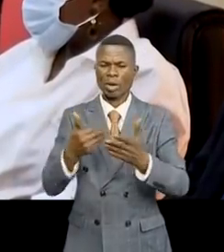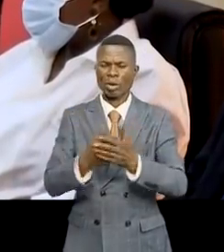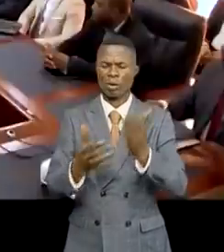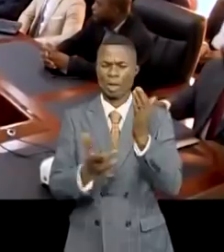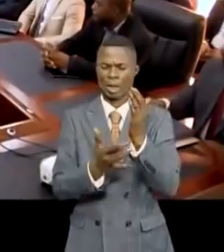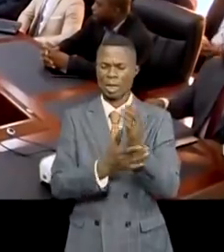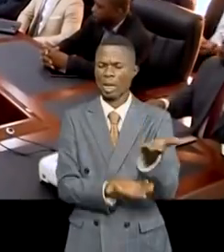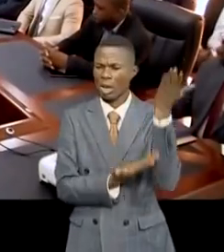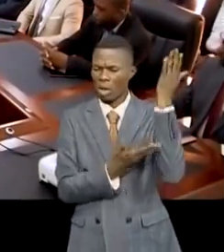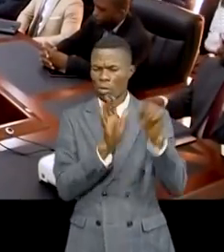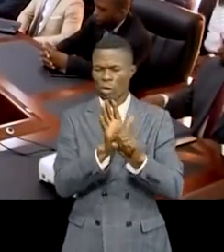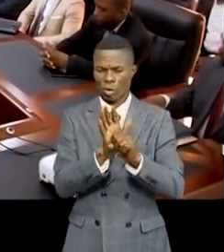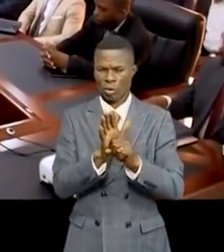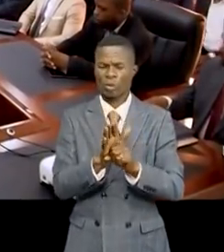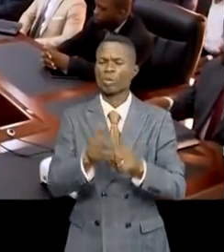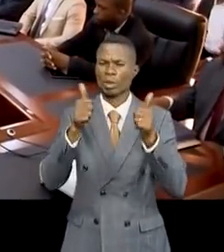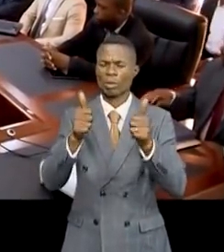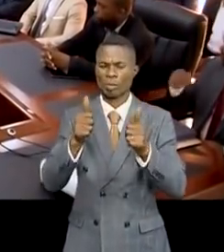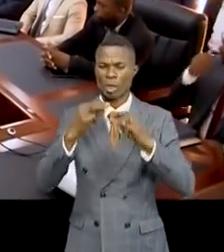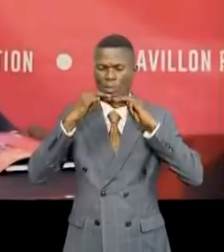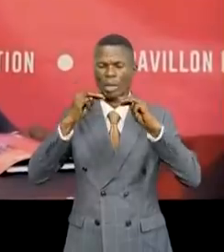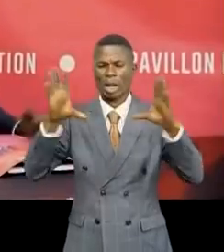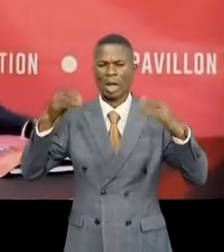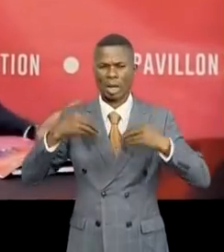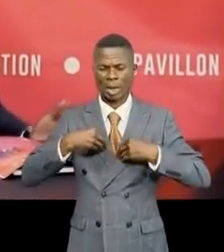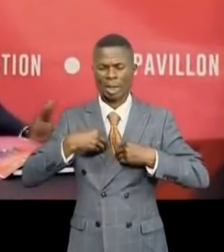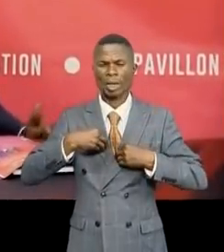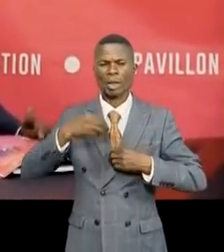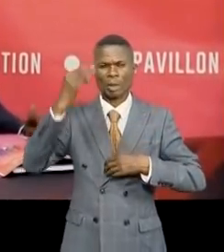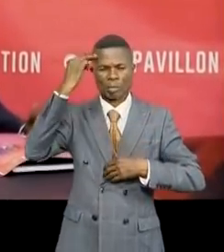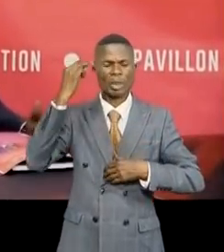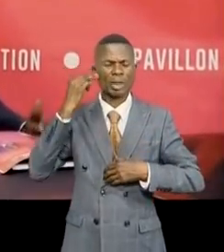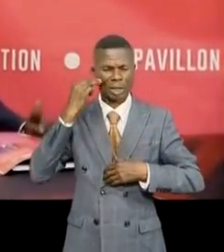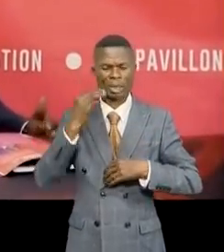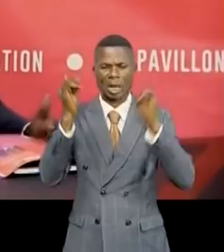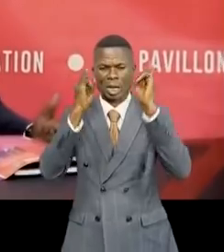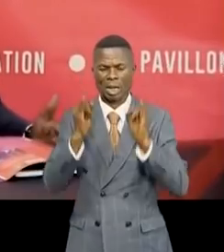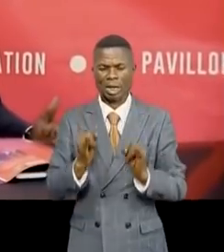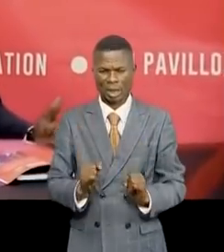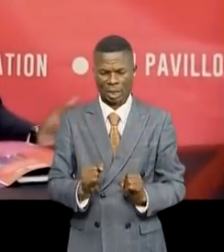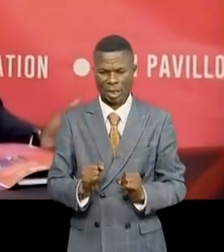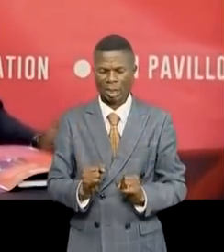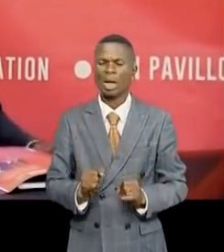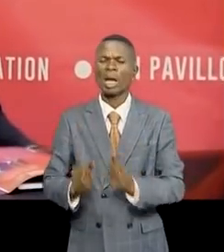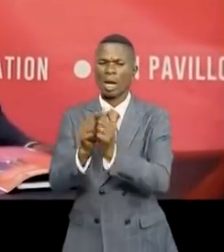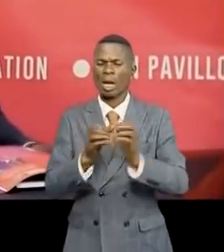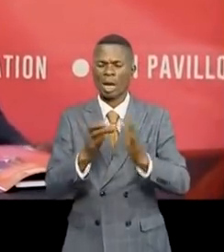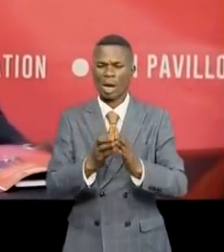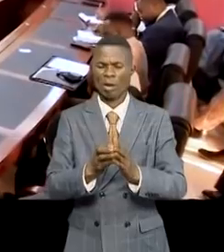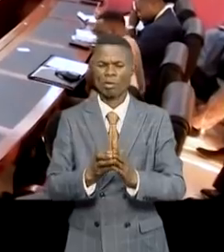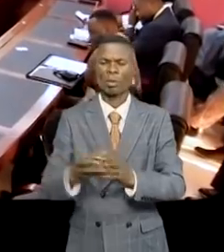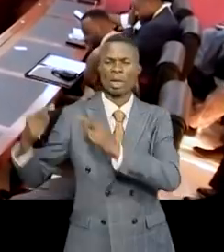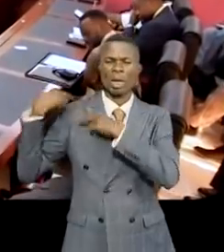impact positif. Message bien accueilli par le numéro 1 du numérique qui va être accompagné par les responsables de jeunes